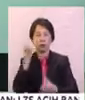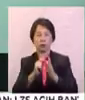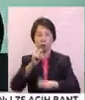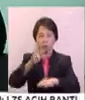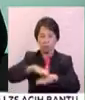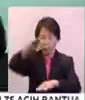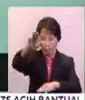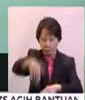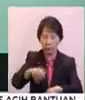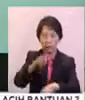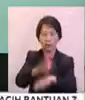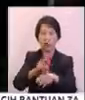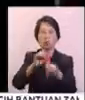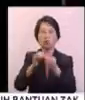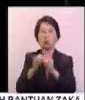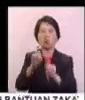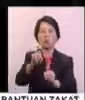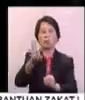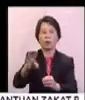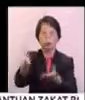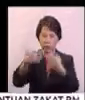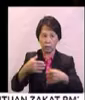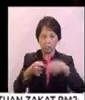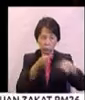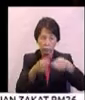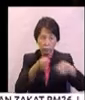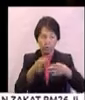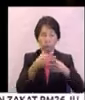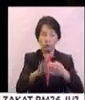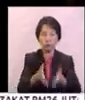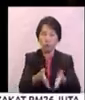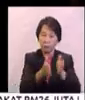memanggil semula saksi ke-24 untuk memberi penjelasan